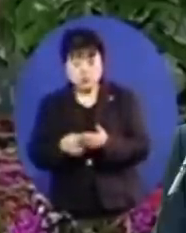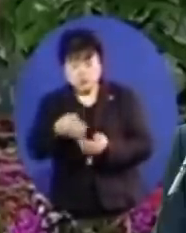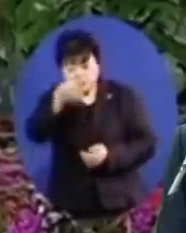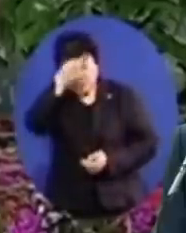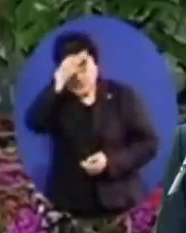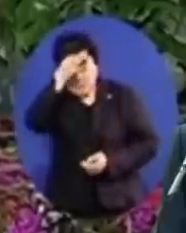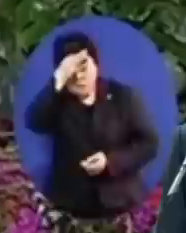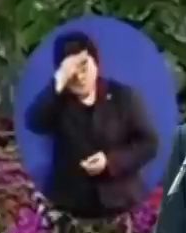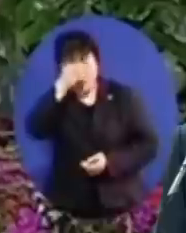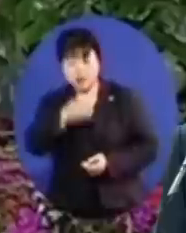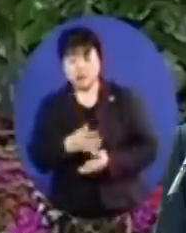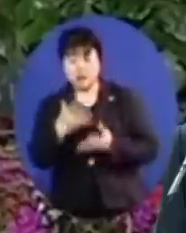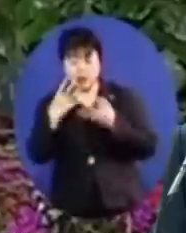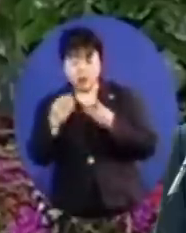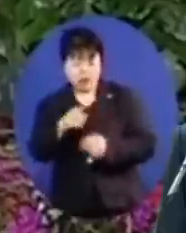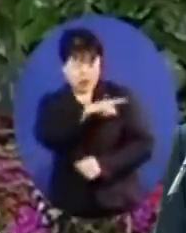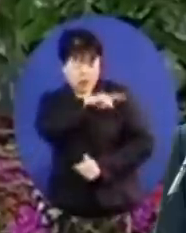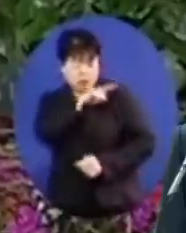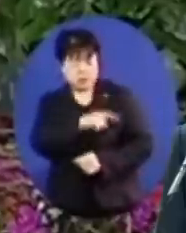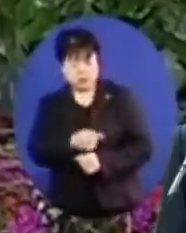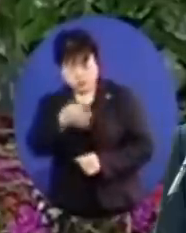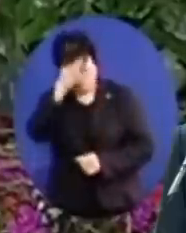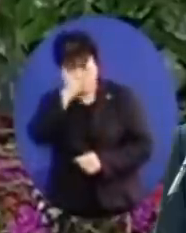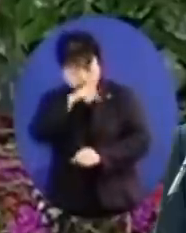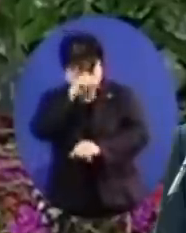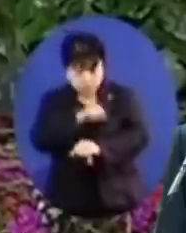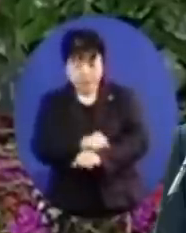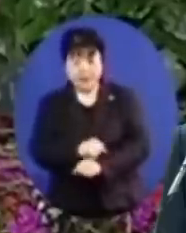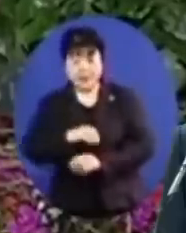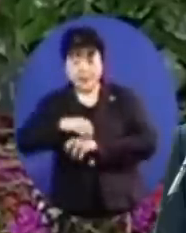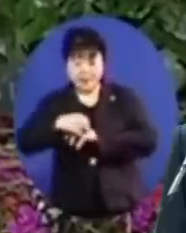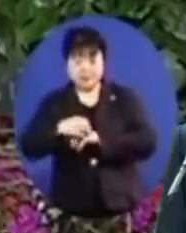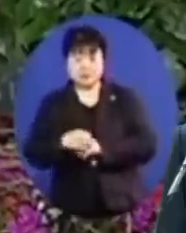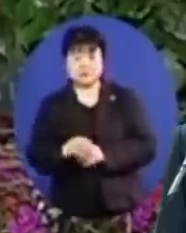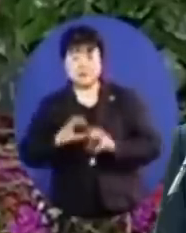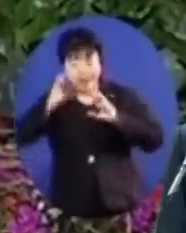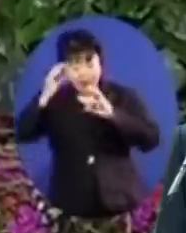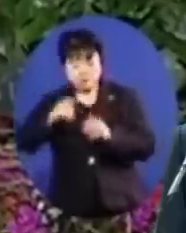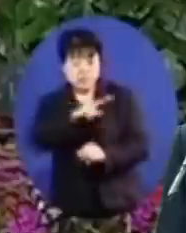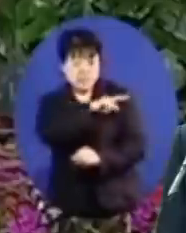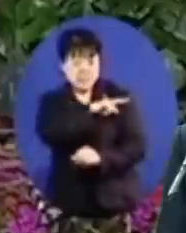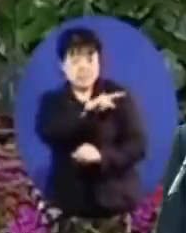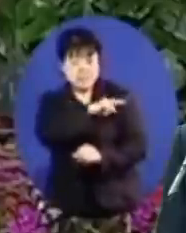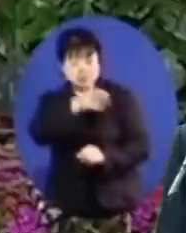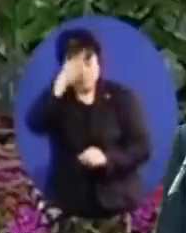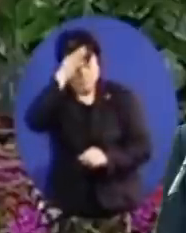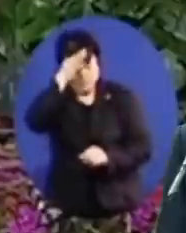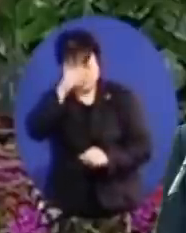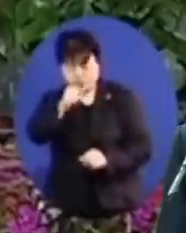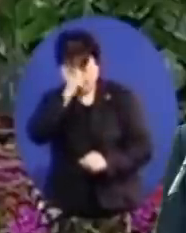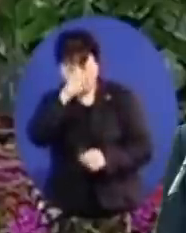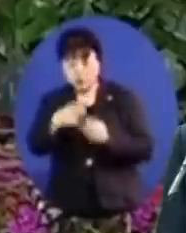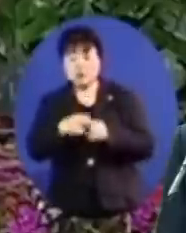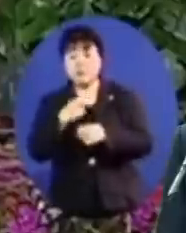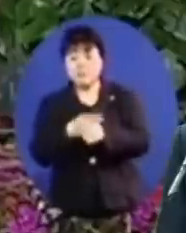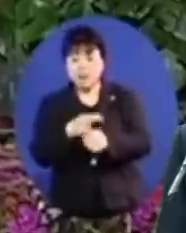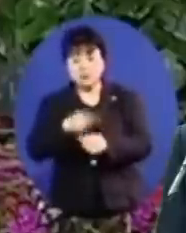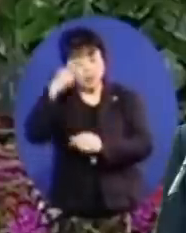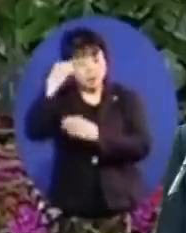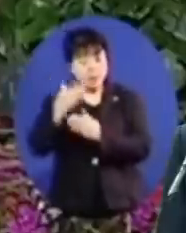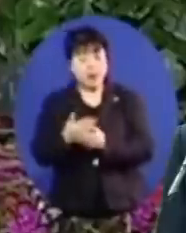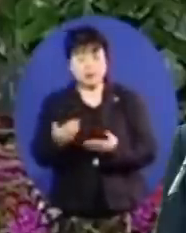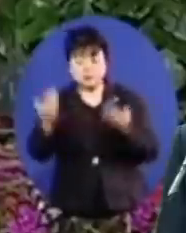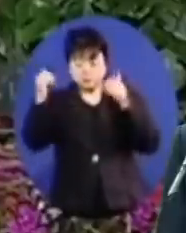실력만큼은 타의 추종을 불허하여 우리나라 최고의 찬사가 있었습니다. 그러니 이무석 박사가 의과대학을